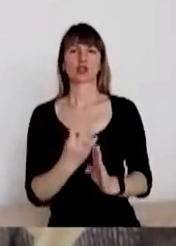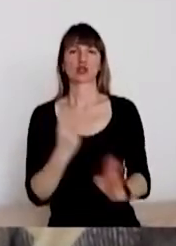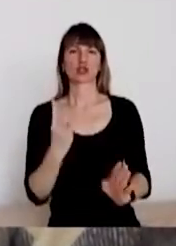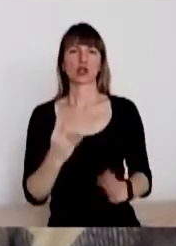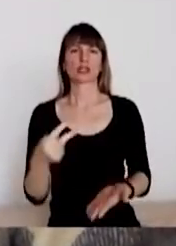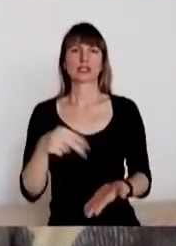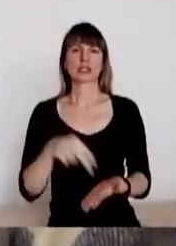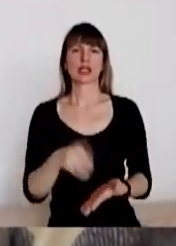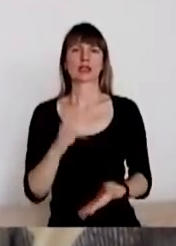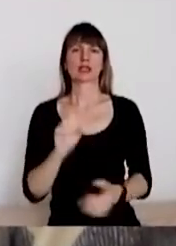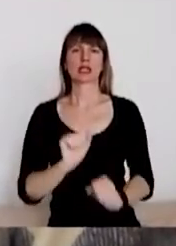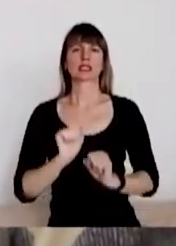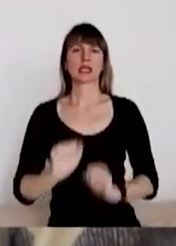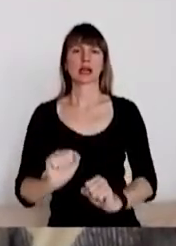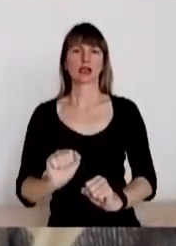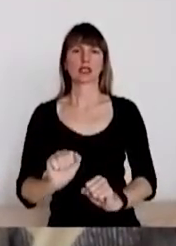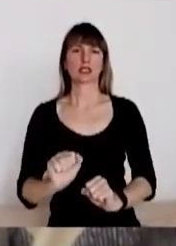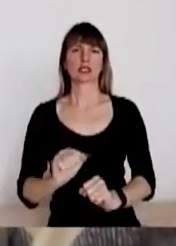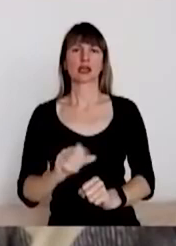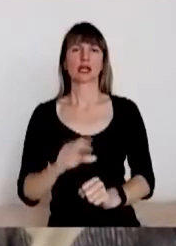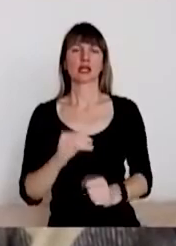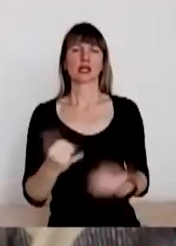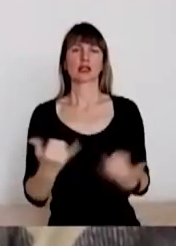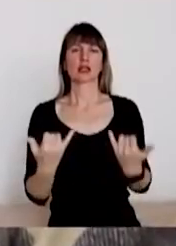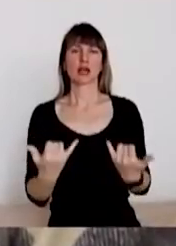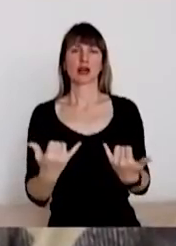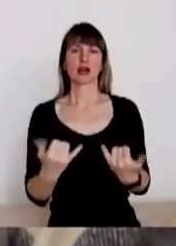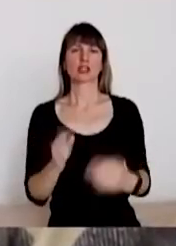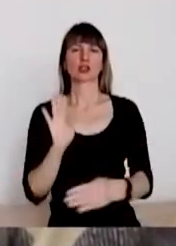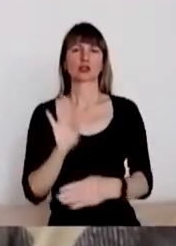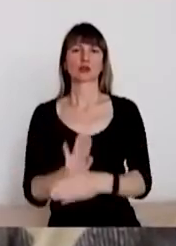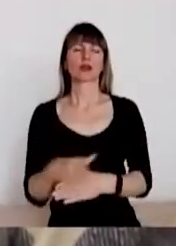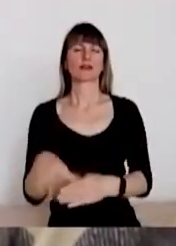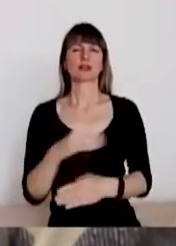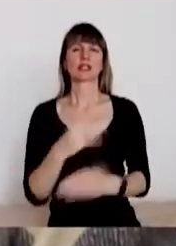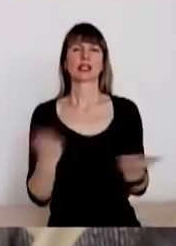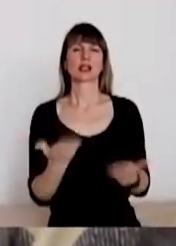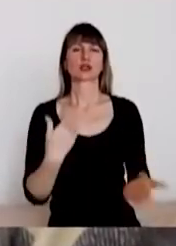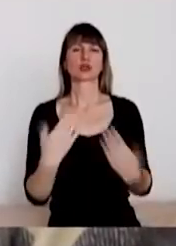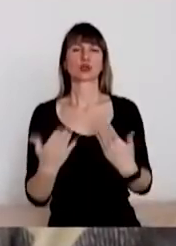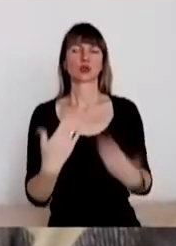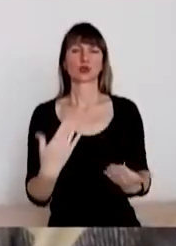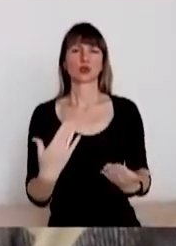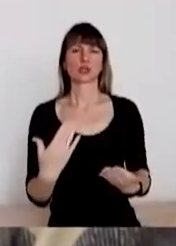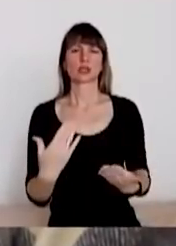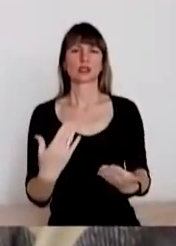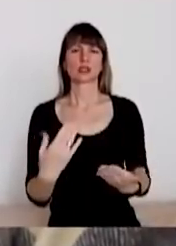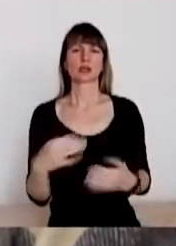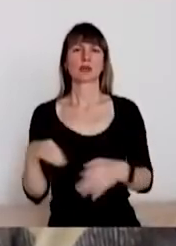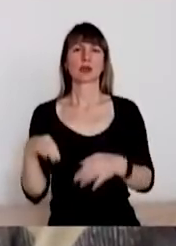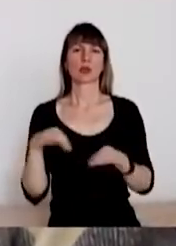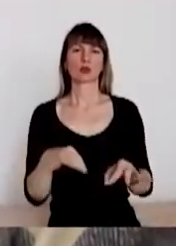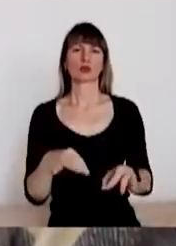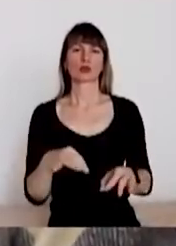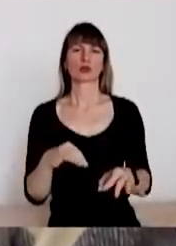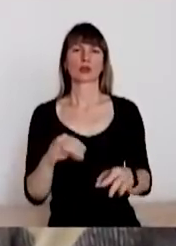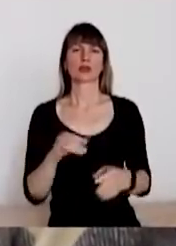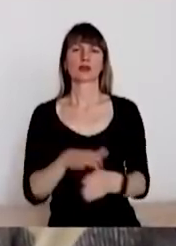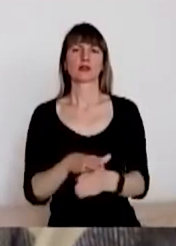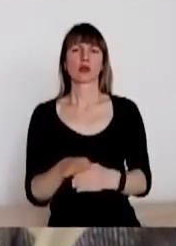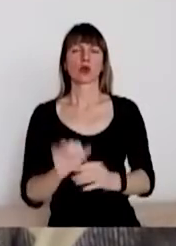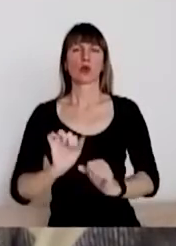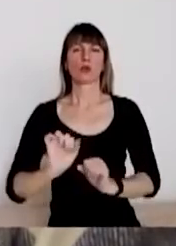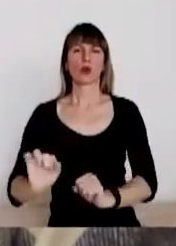на захист. І наразі розпорядження всі, які стосуються безпосередньо прибути та здійснювати оборону,